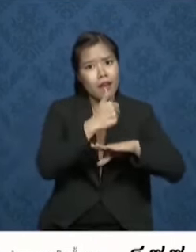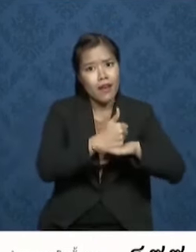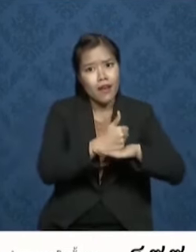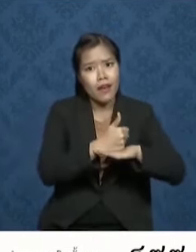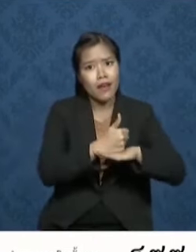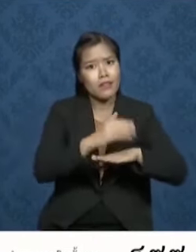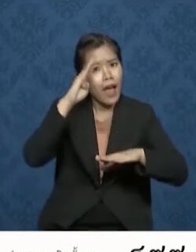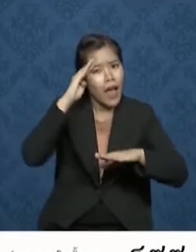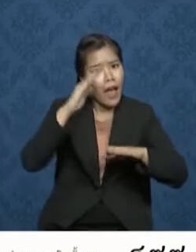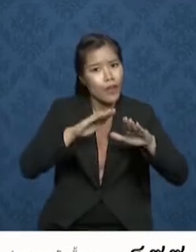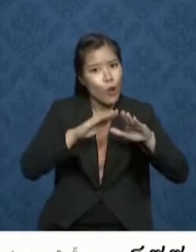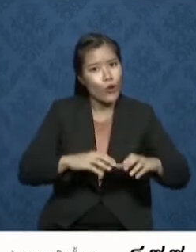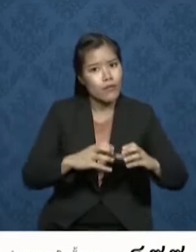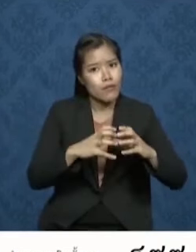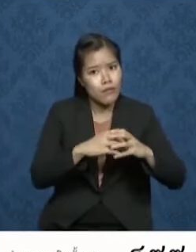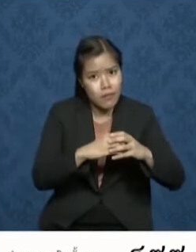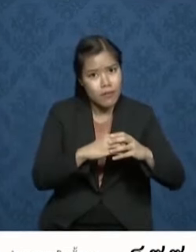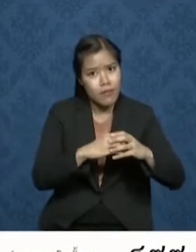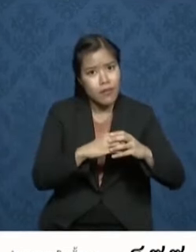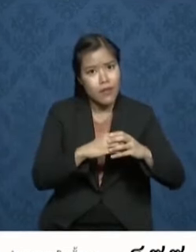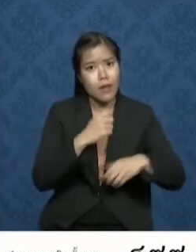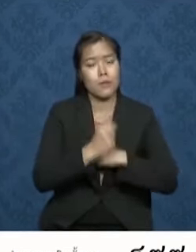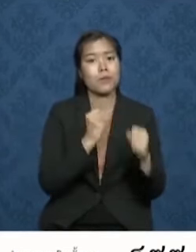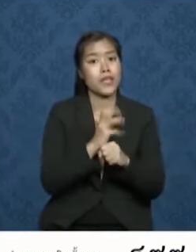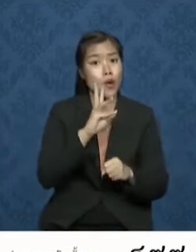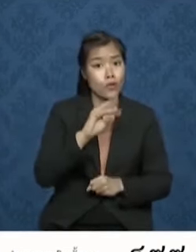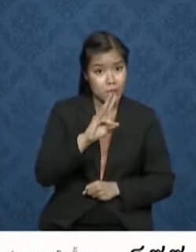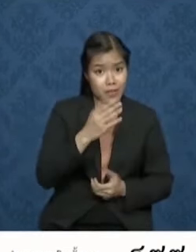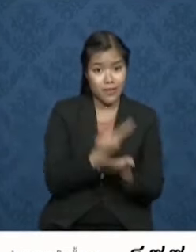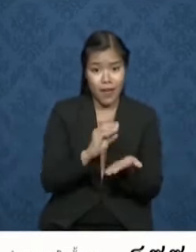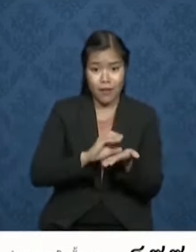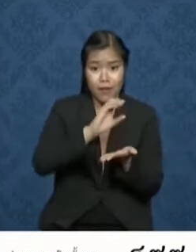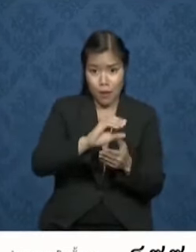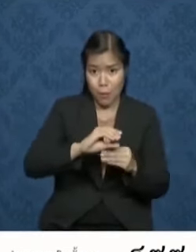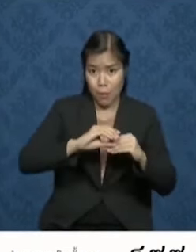พลไงปี67ก็เพิ่มขึ้นเพิ่ม